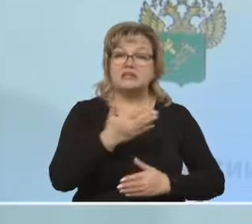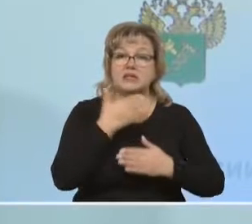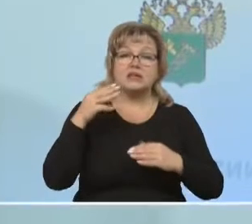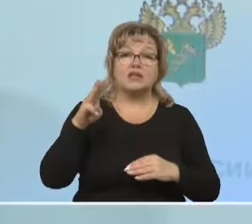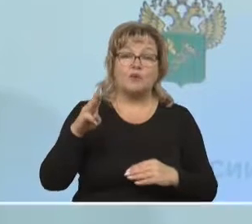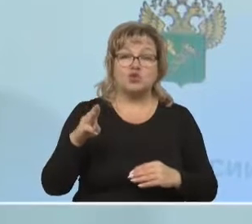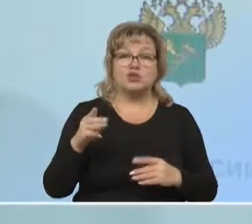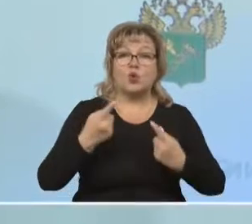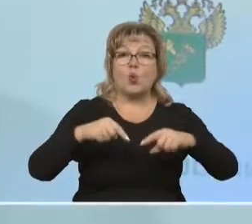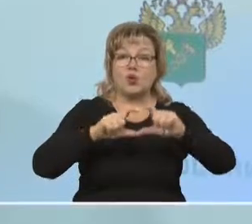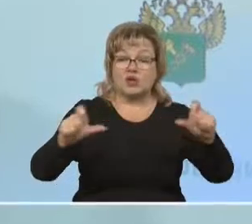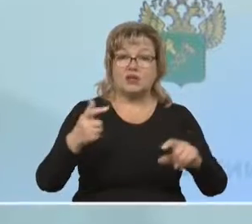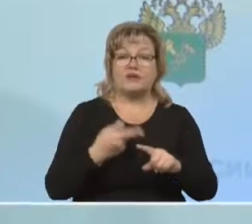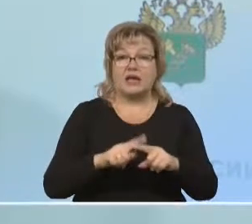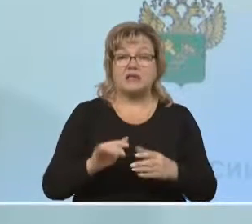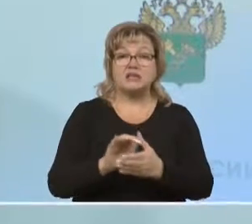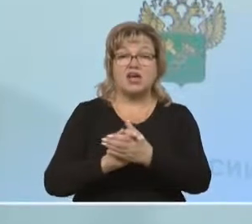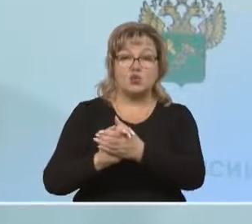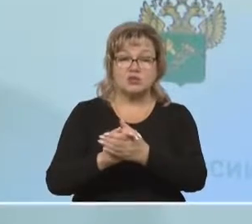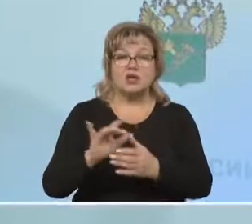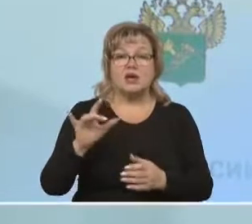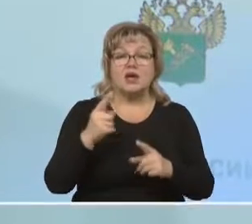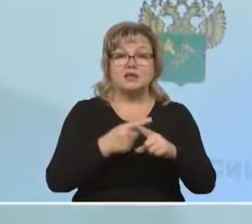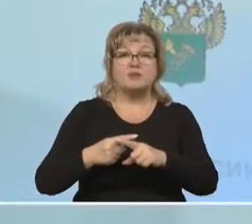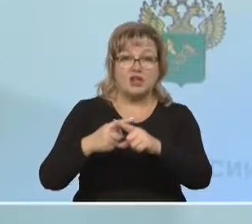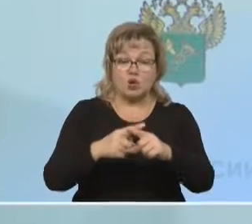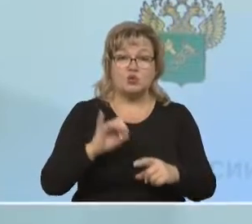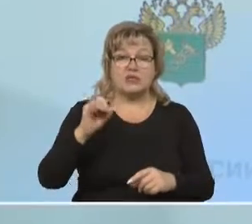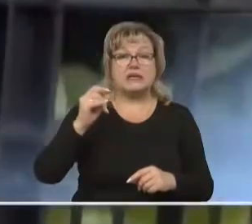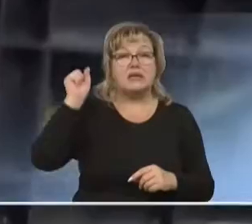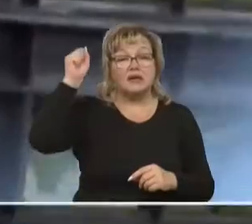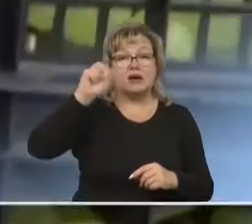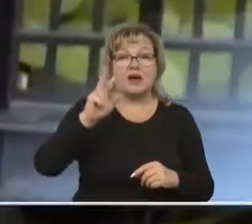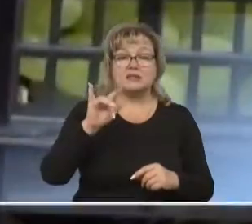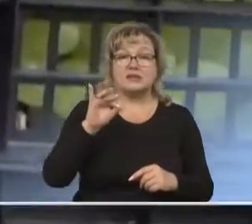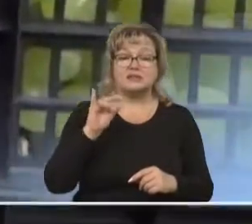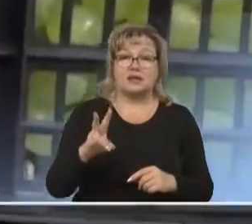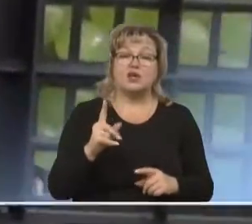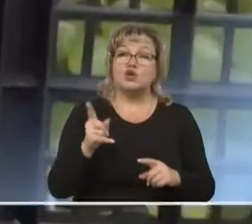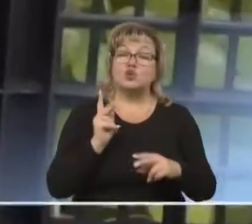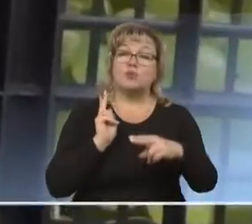таможенных органов, то есть это границы нашего союза с Республикой Беларусь и с Республикой Казахстан. Чтобы